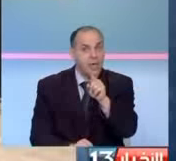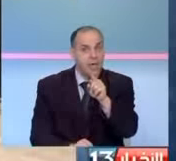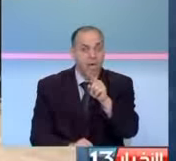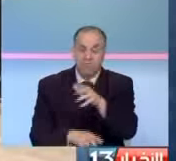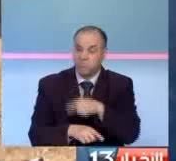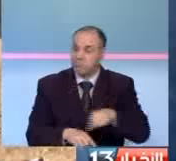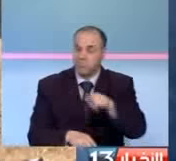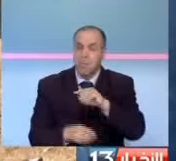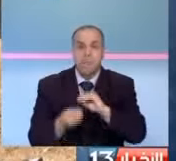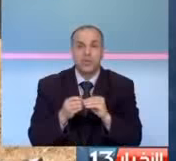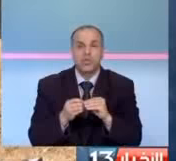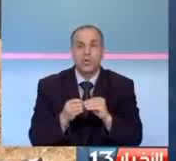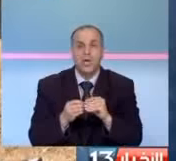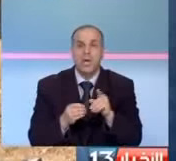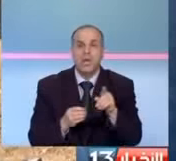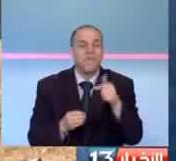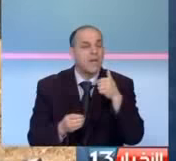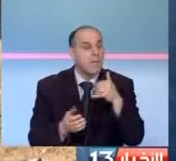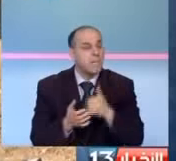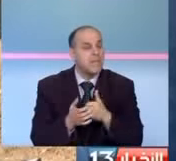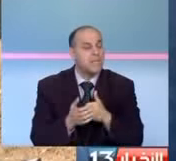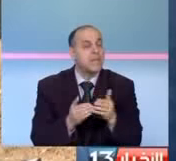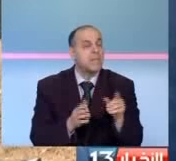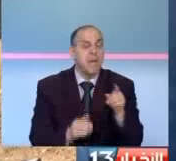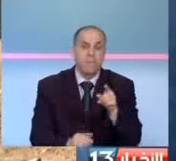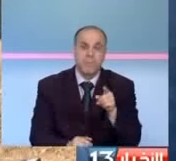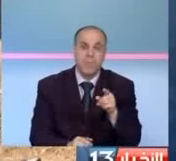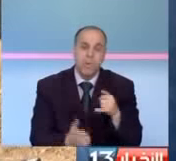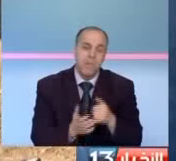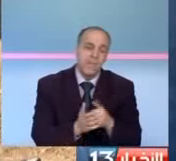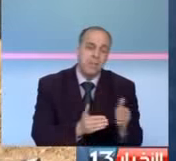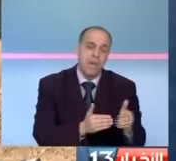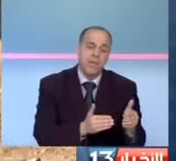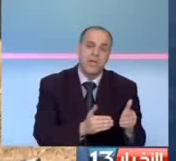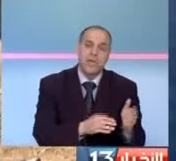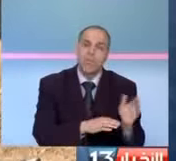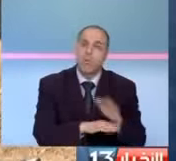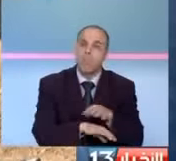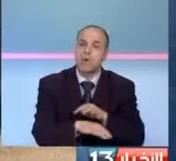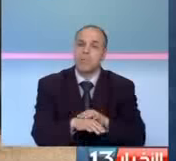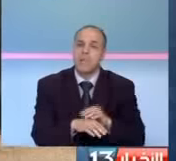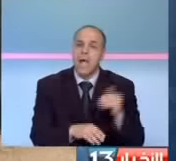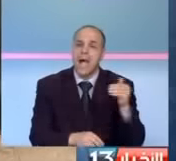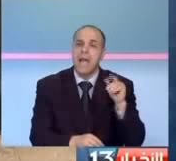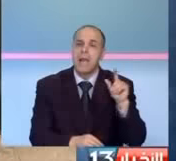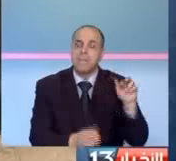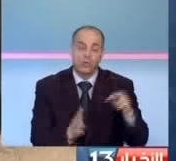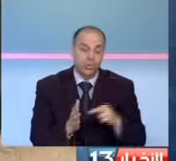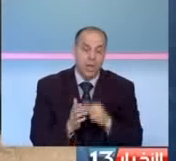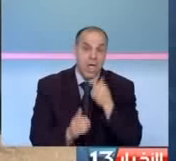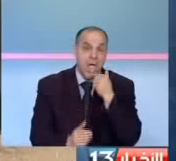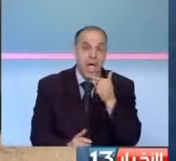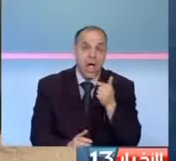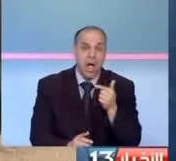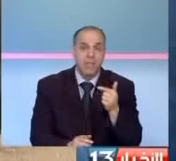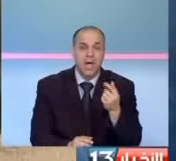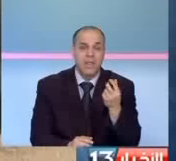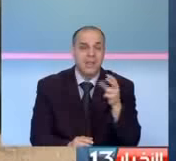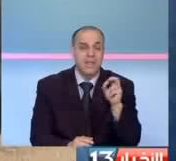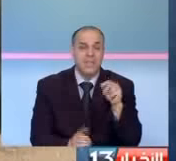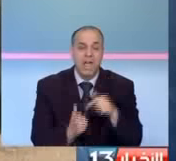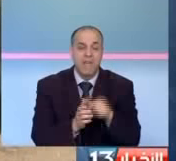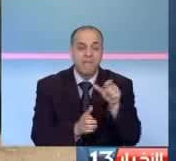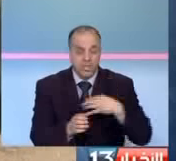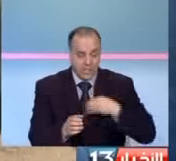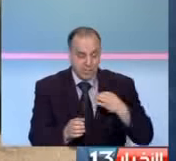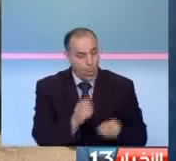الوضع الذي يواجهه المدنيون في مدينة الباب وفي محيطها بمحافظة حلب السورية، التي فر منها